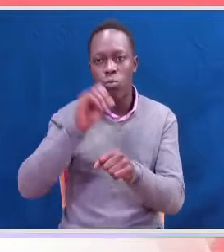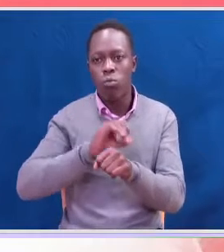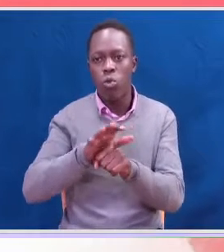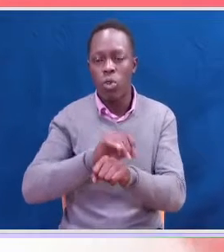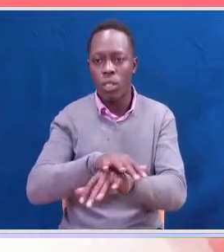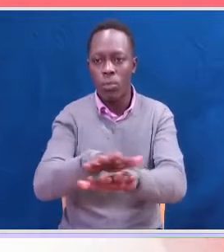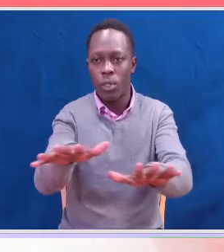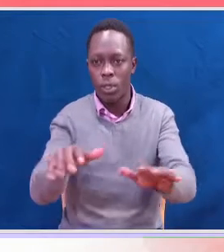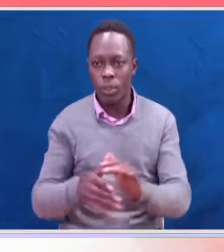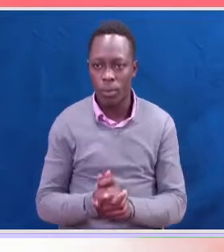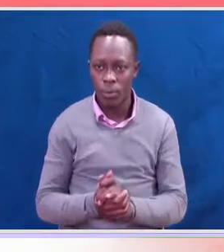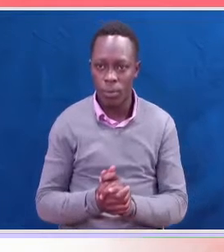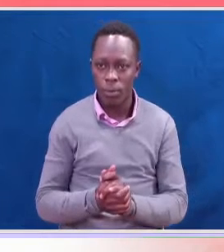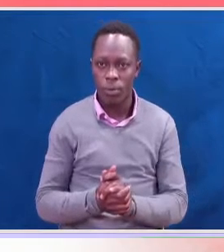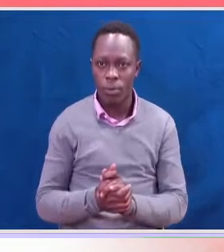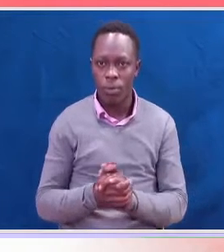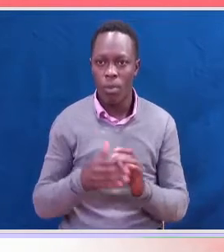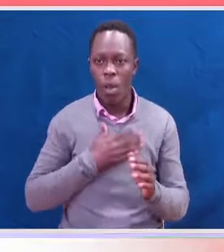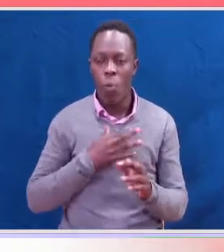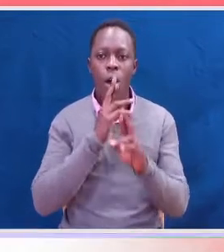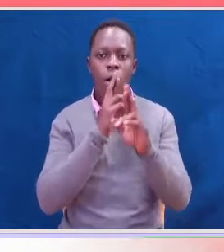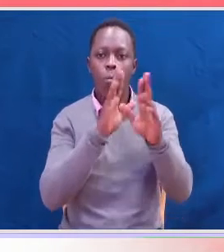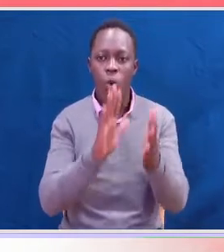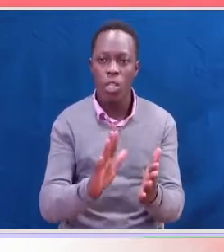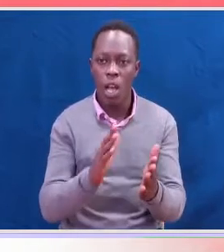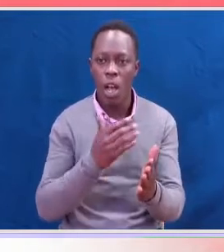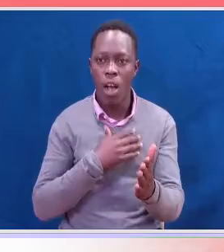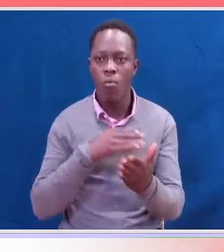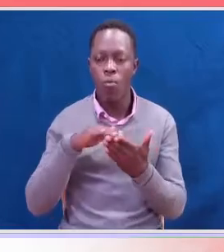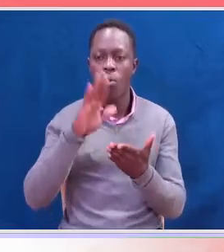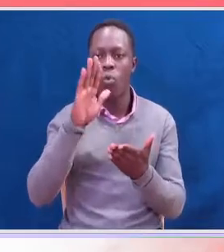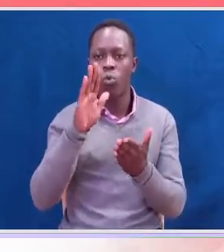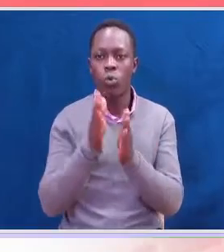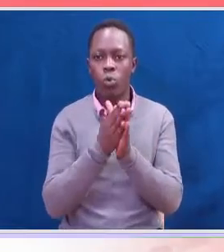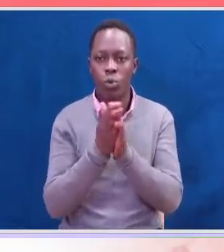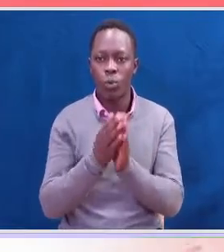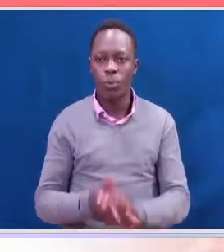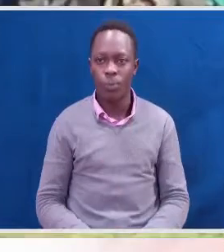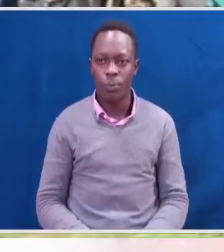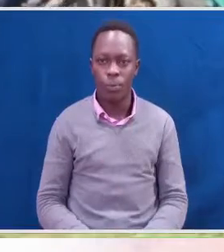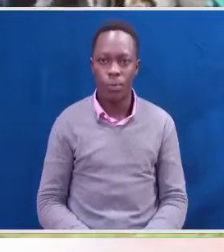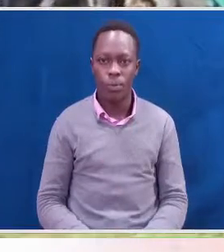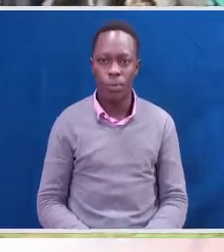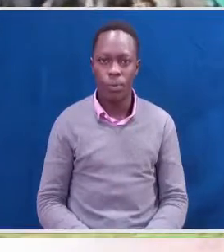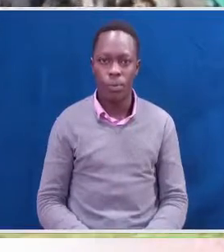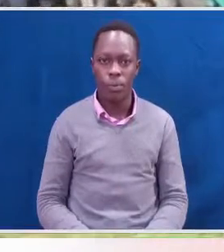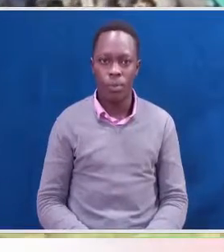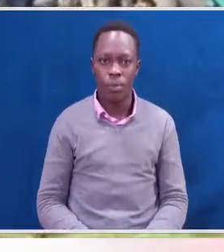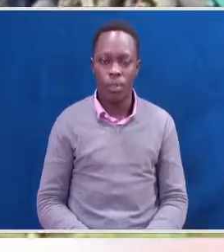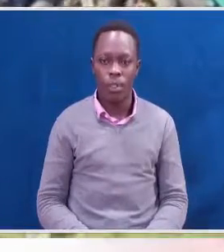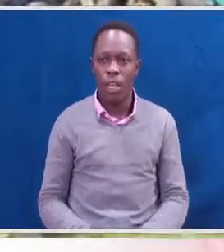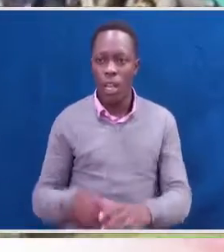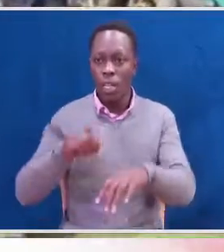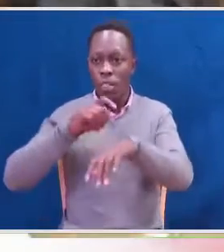zaidi ya Korona. Mwanahabari wetu Mike Kagongo anatupa mkusanyiko wa taarifa hiyo.